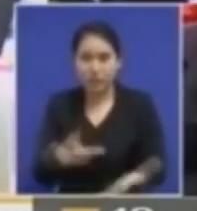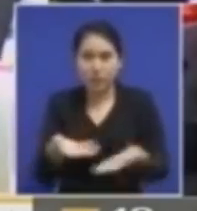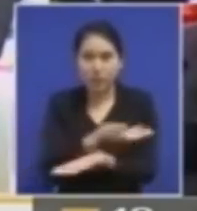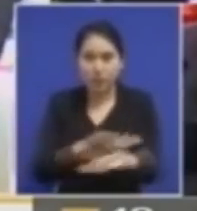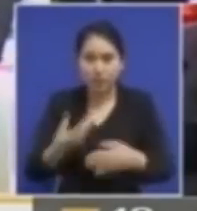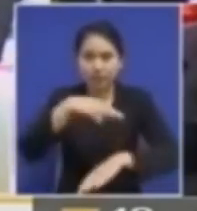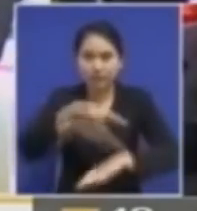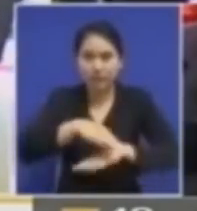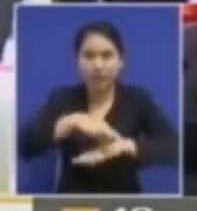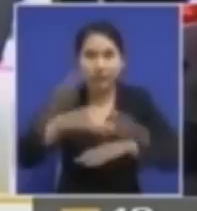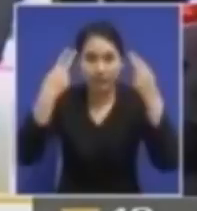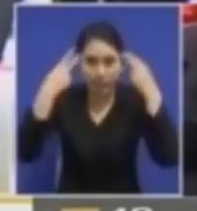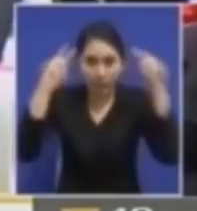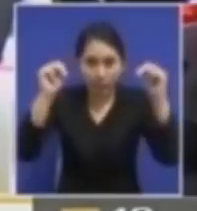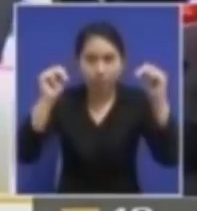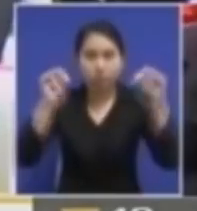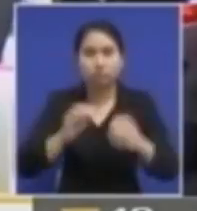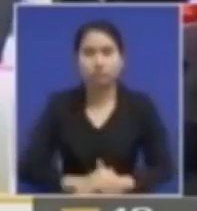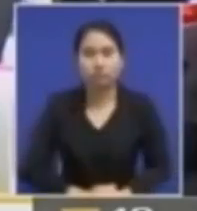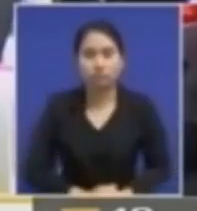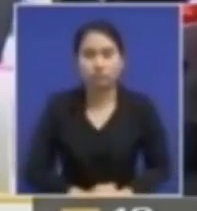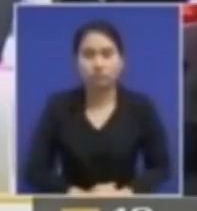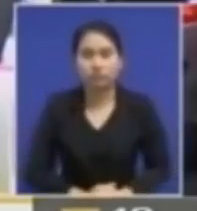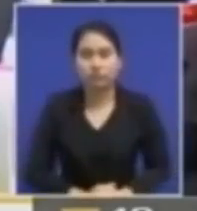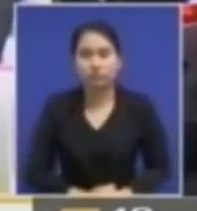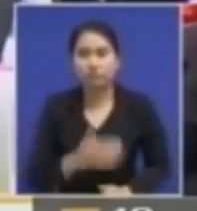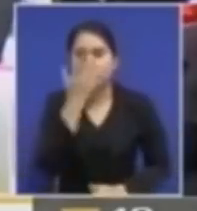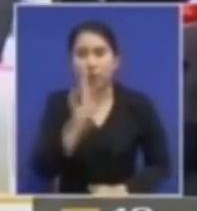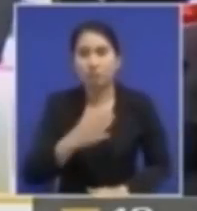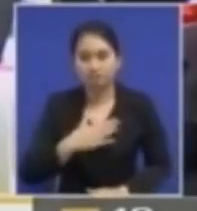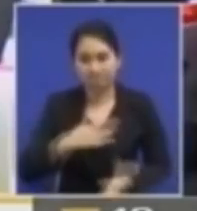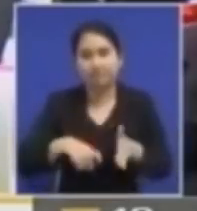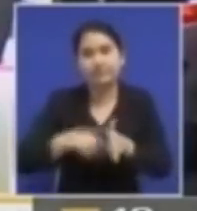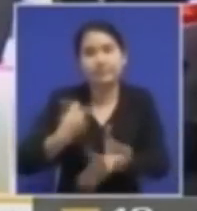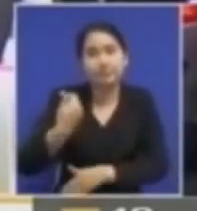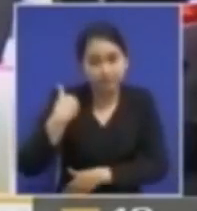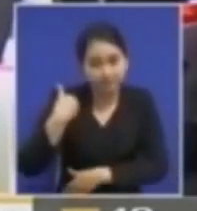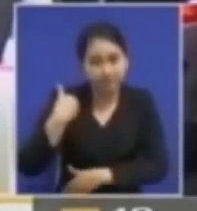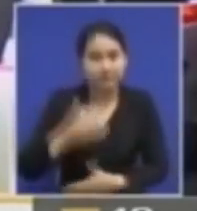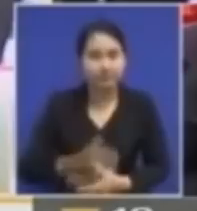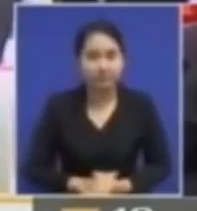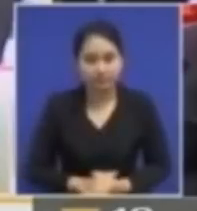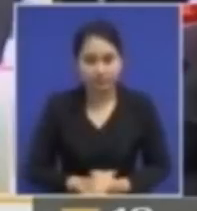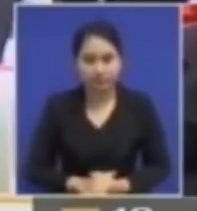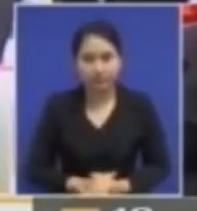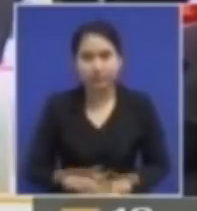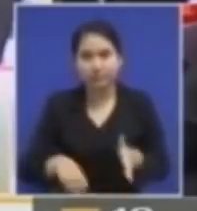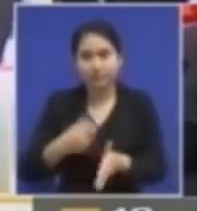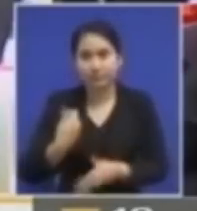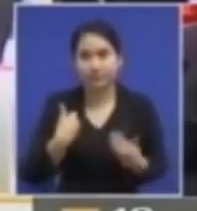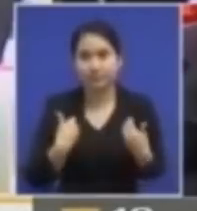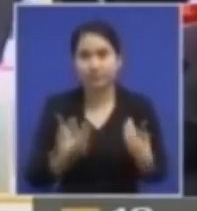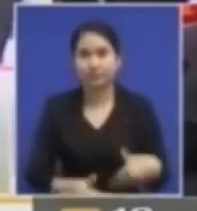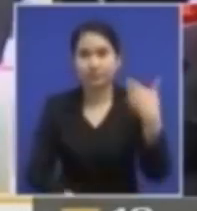การแต่งตั้งเป็นนายกรัฐมนตรีผมมีเหตุผลจะกราบเรียนท่านประธานอยู่5ประเด็น